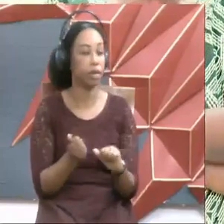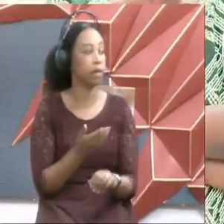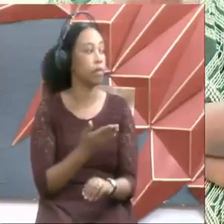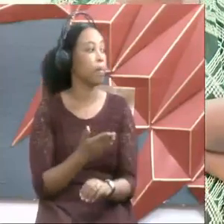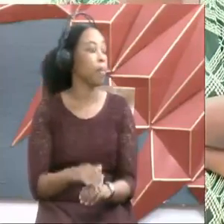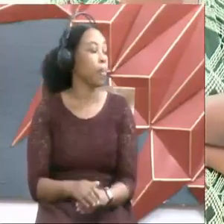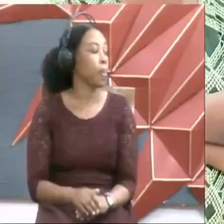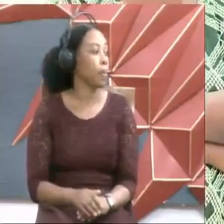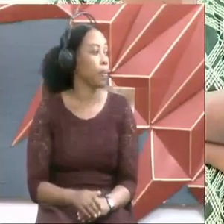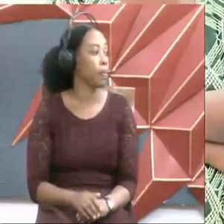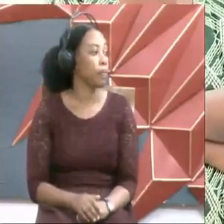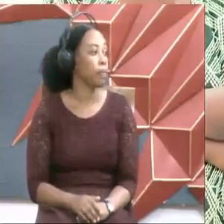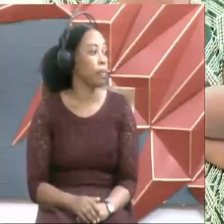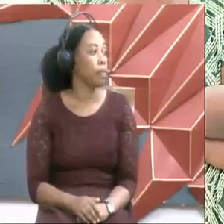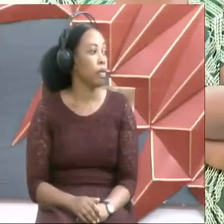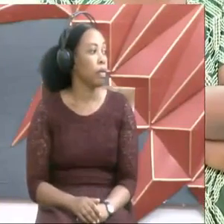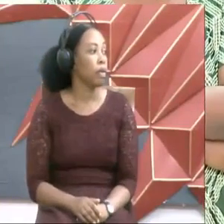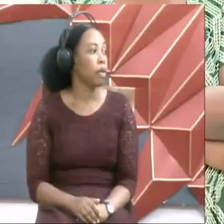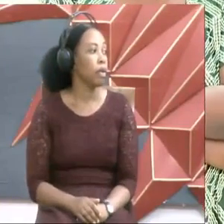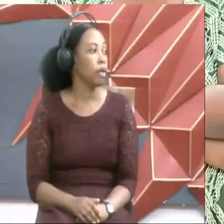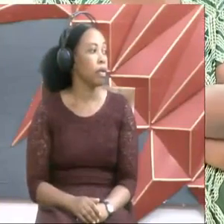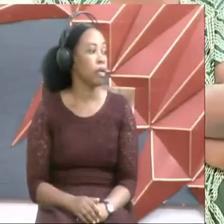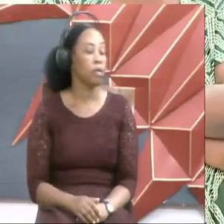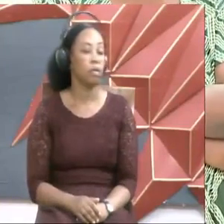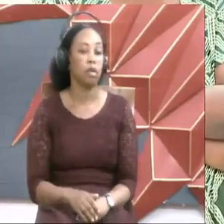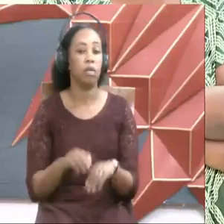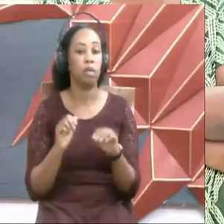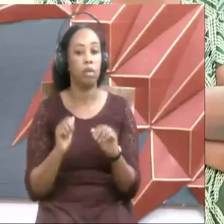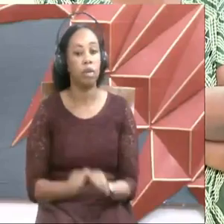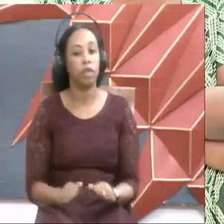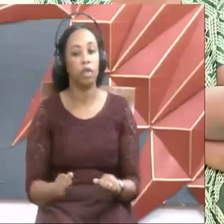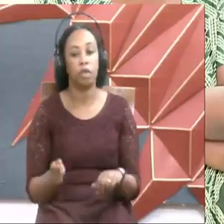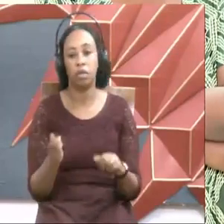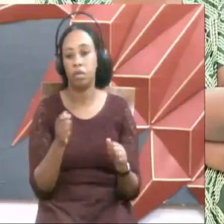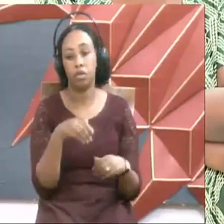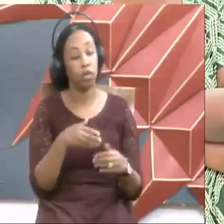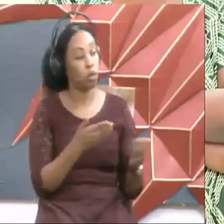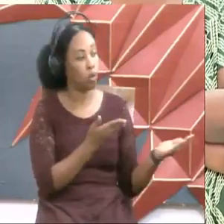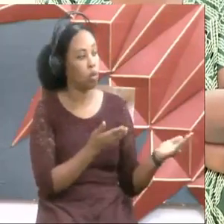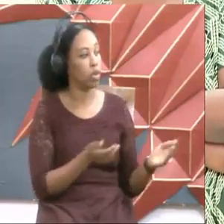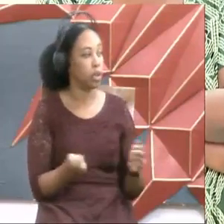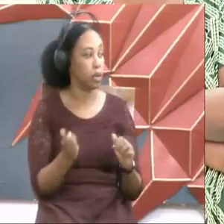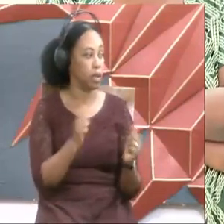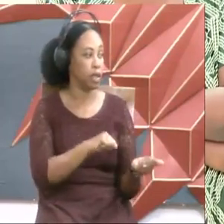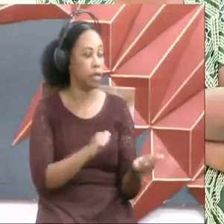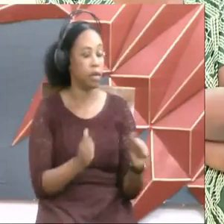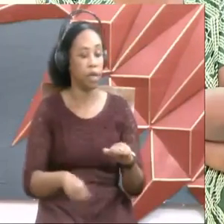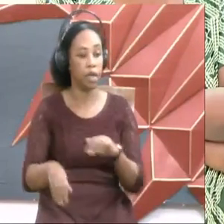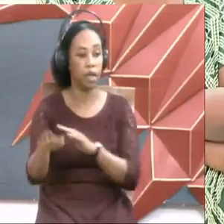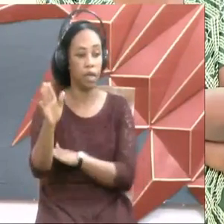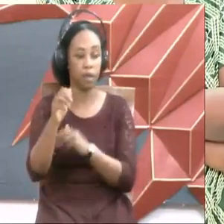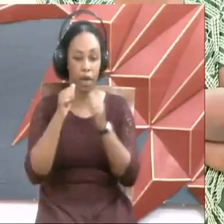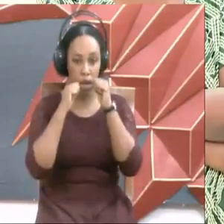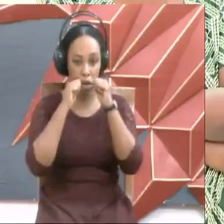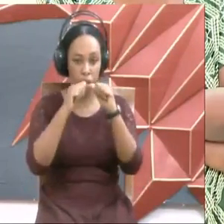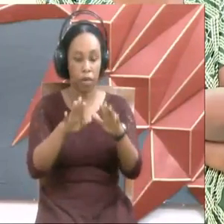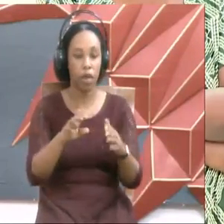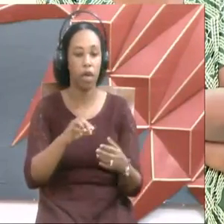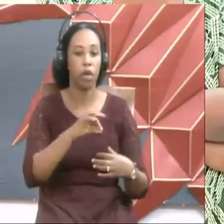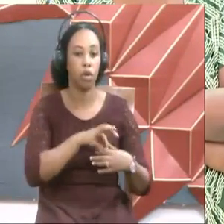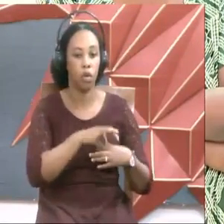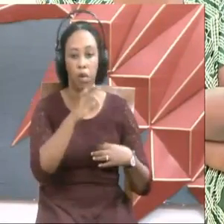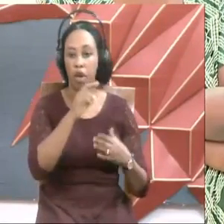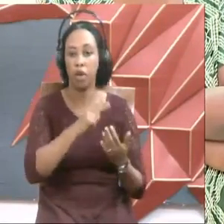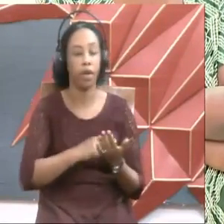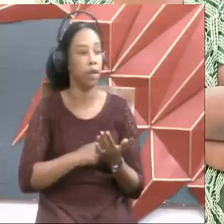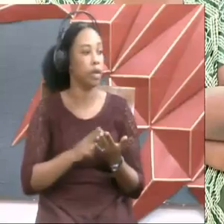ngo babashe kujya kubatizwa n'Imana ibahe umwuka wera kandi umwuka